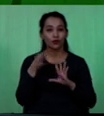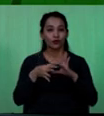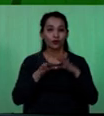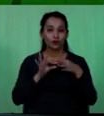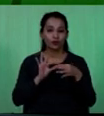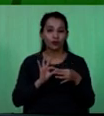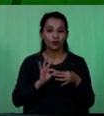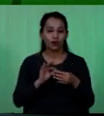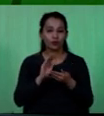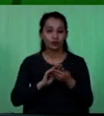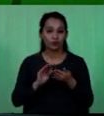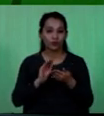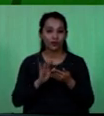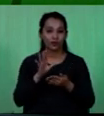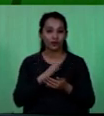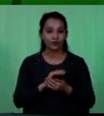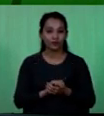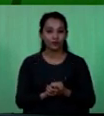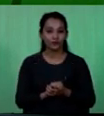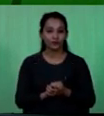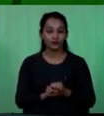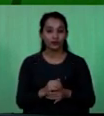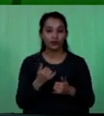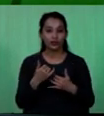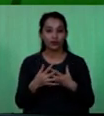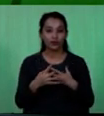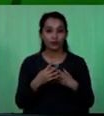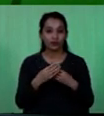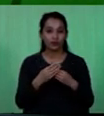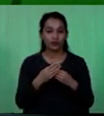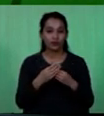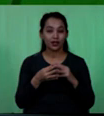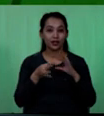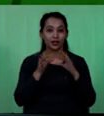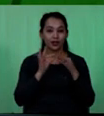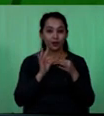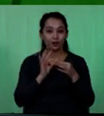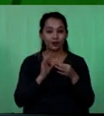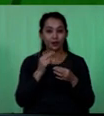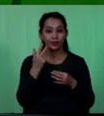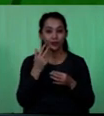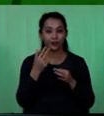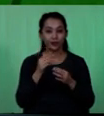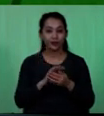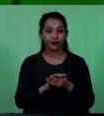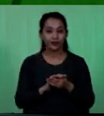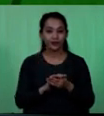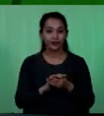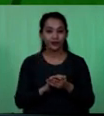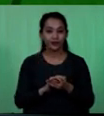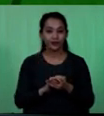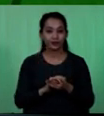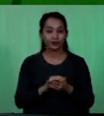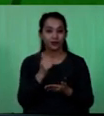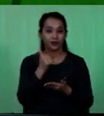va mazmunli gaplar tuzgansiz. Keling, sizlar bilan ushbu gapning 3-chi gapini bosh bo'laklari